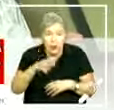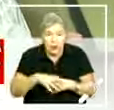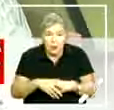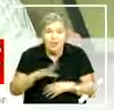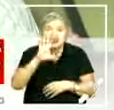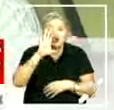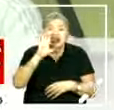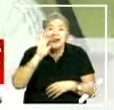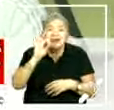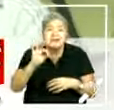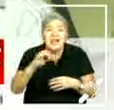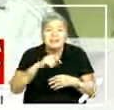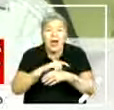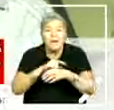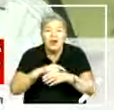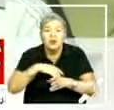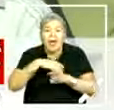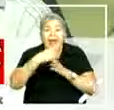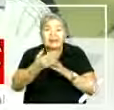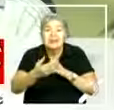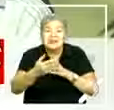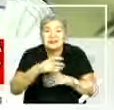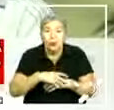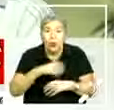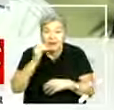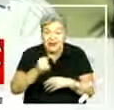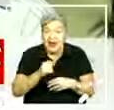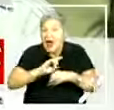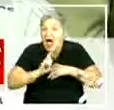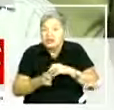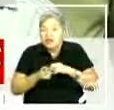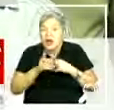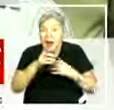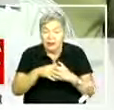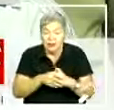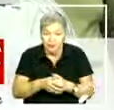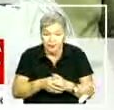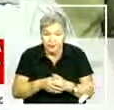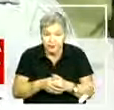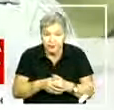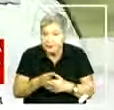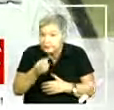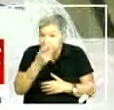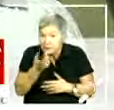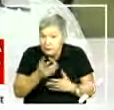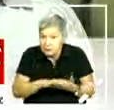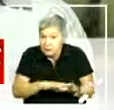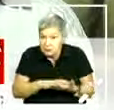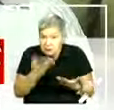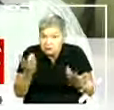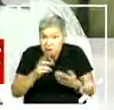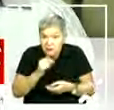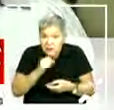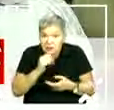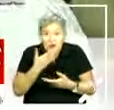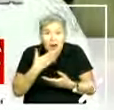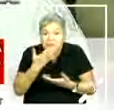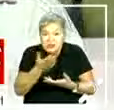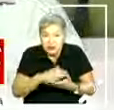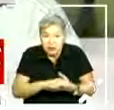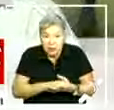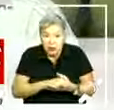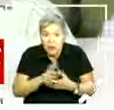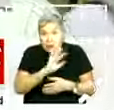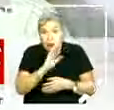de minute, trenul de Deva a accelerat. Și cum apreciați situația asta? Ce să apreciem? Fiecare își